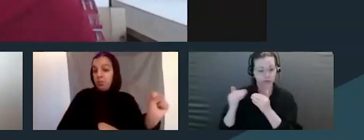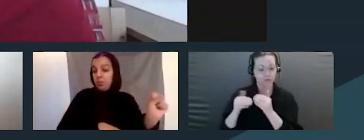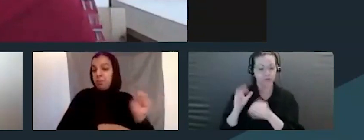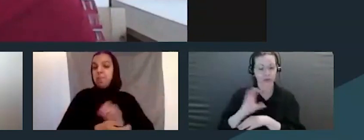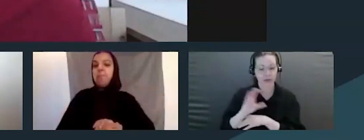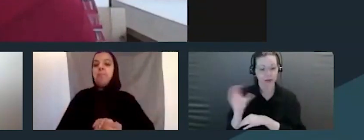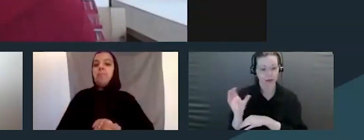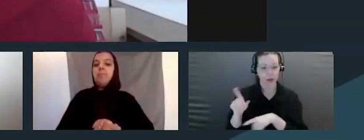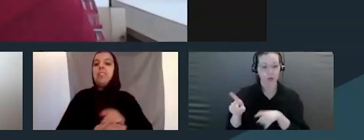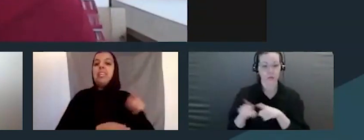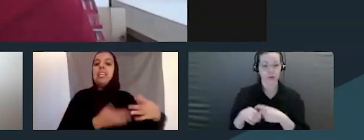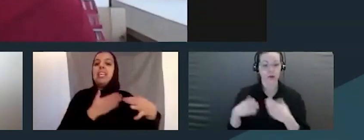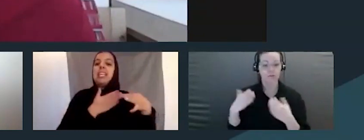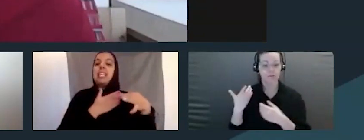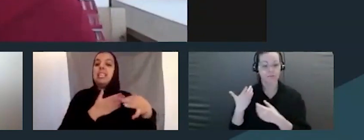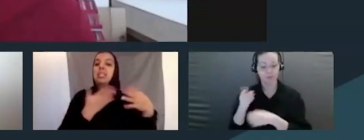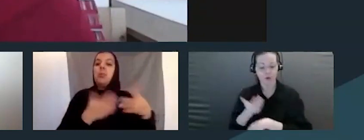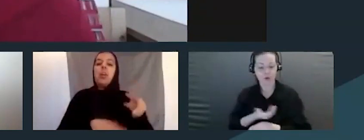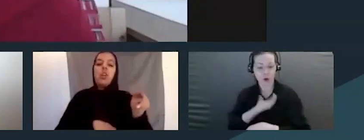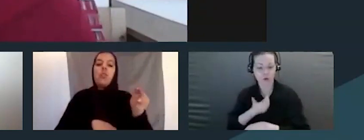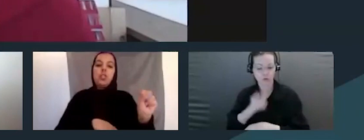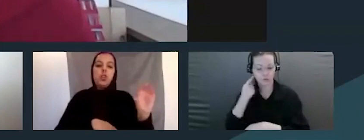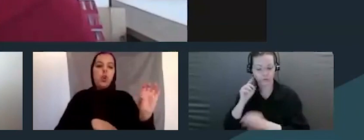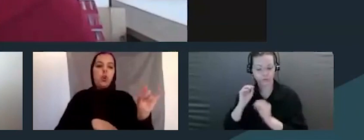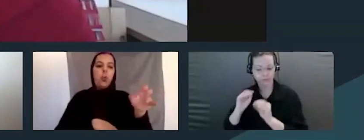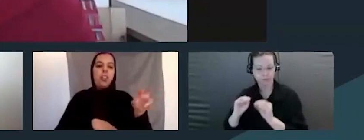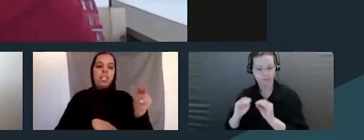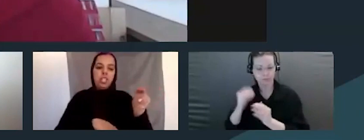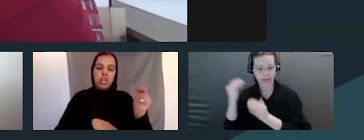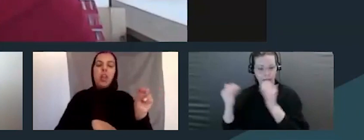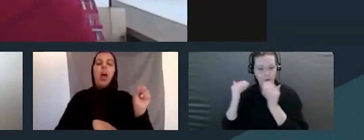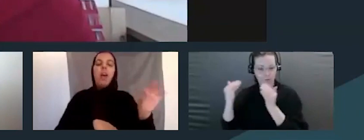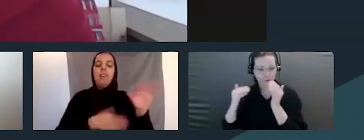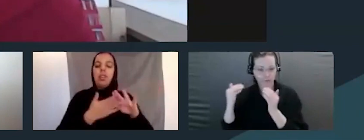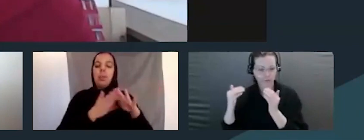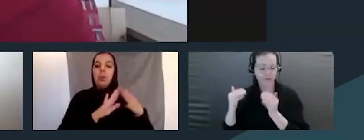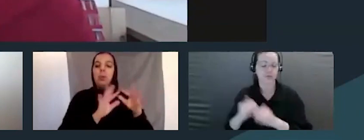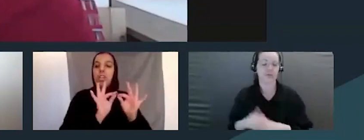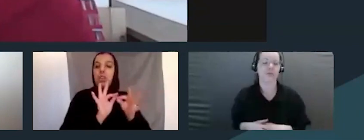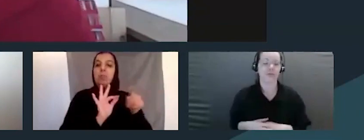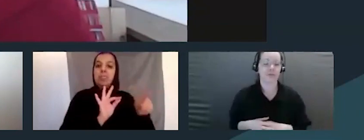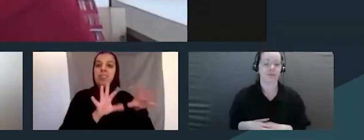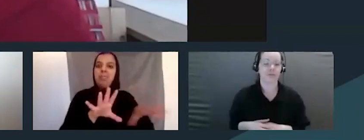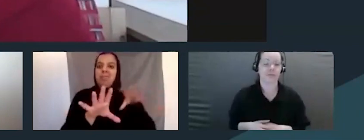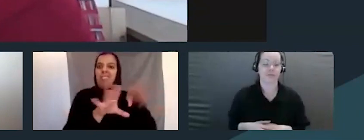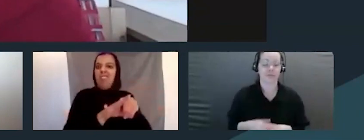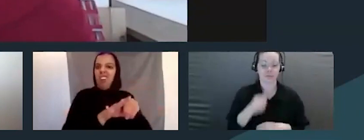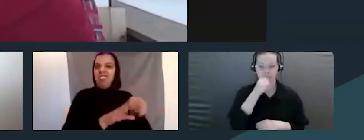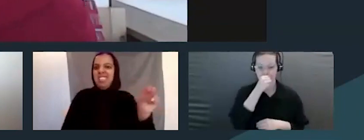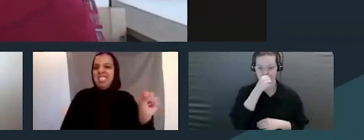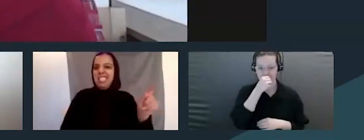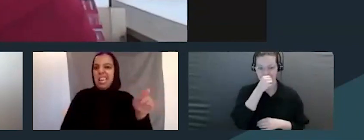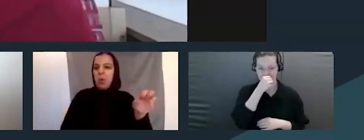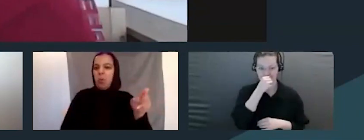partie de la coalition communautaire des interprètes communautaires en Nouvelle-Écosse. Il travaille